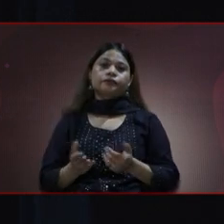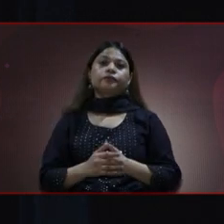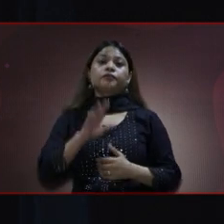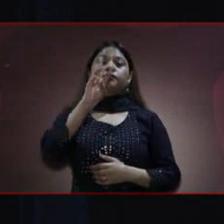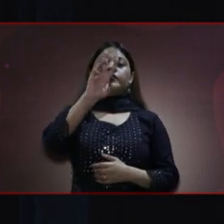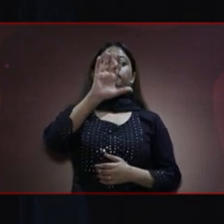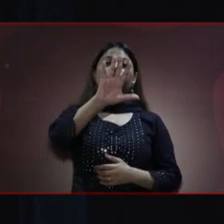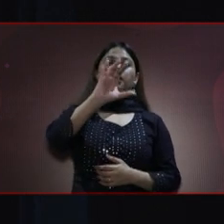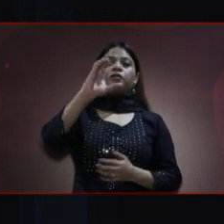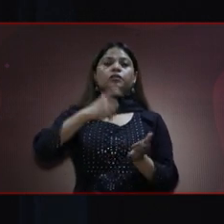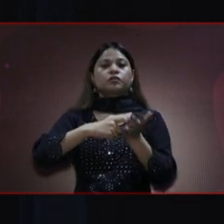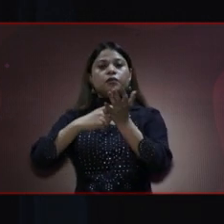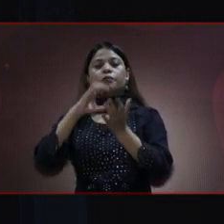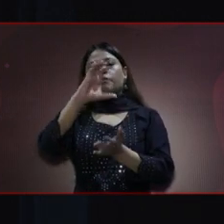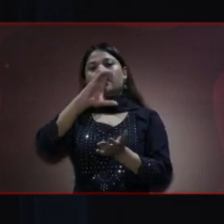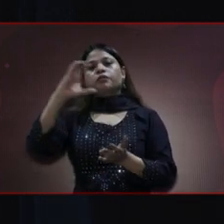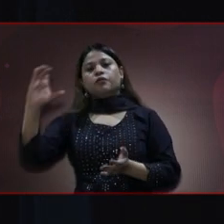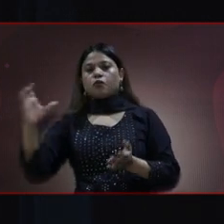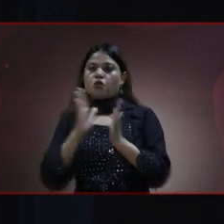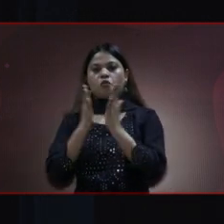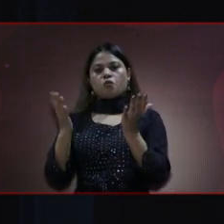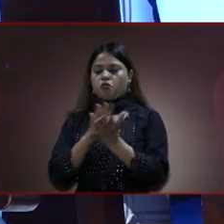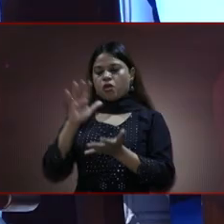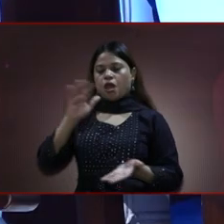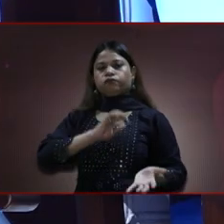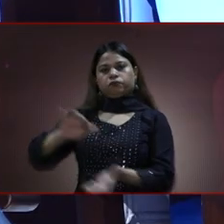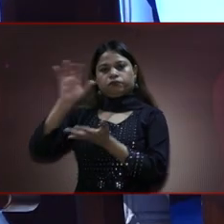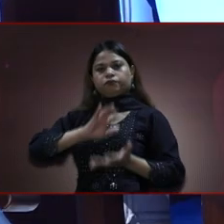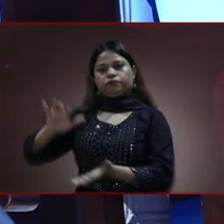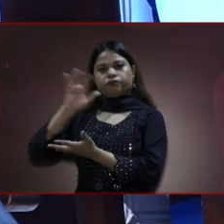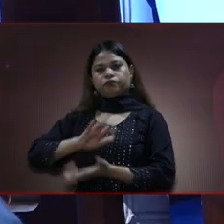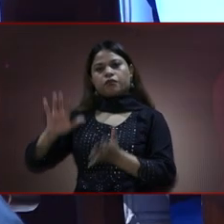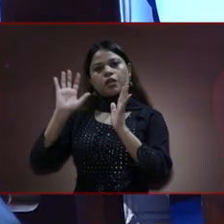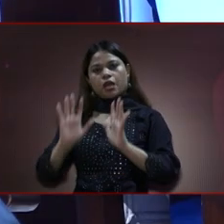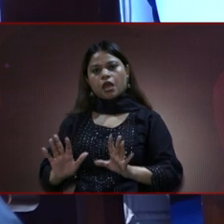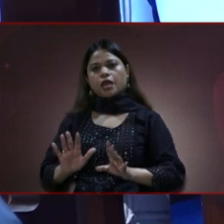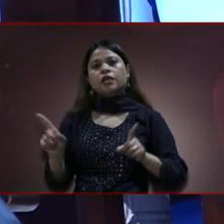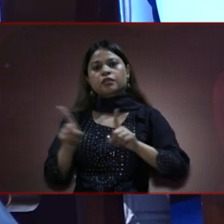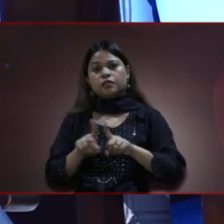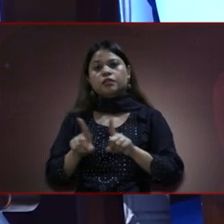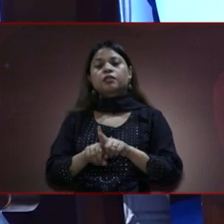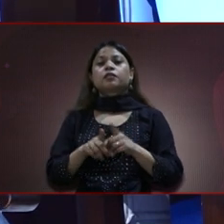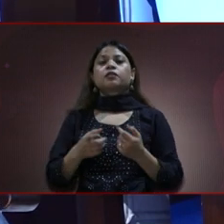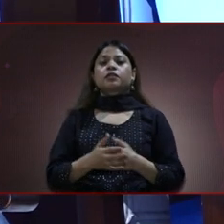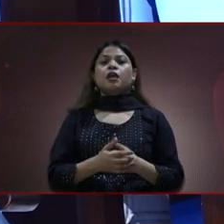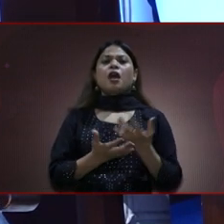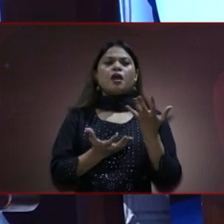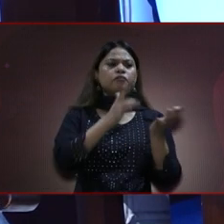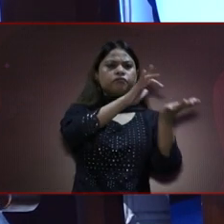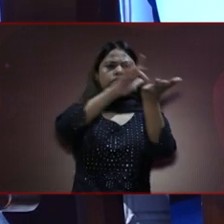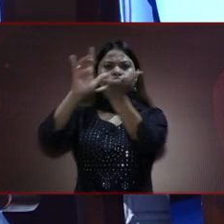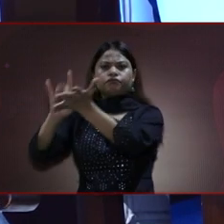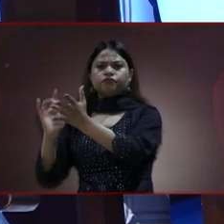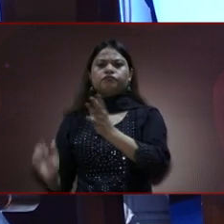5 करोड़ कभी किताब तो अभी छापता है। देखो उसको हमारे डिस्ट्रीब्यूटर बिक्री करता है, हमारा स्टॉकिस्ट बिक्री करता है। अभी आप